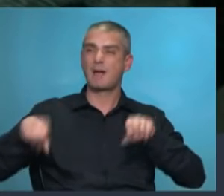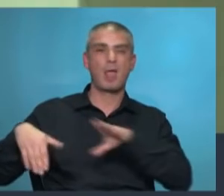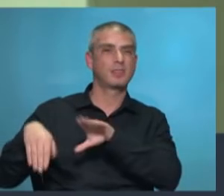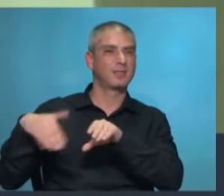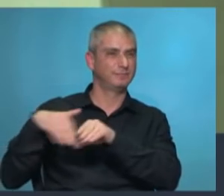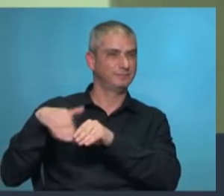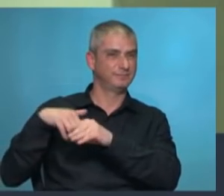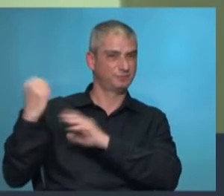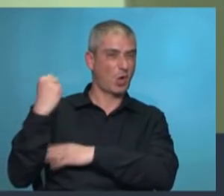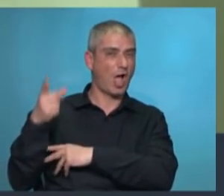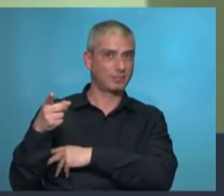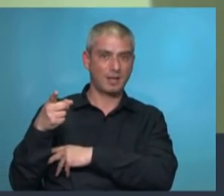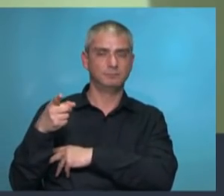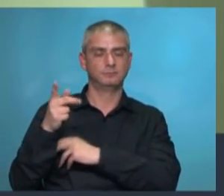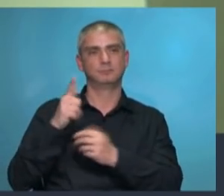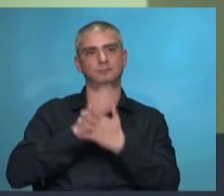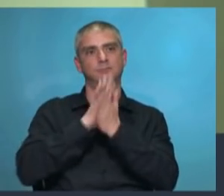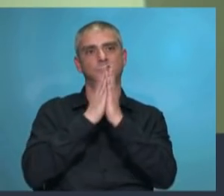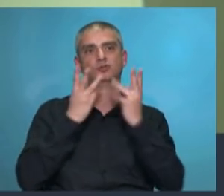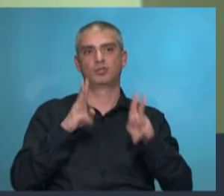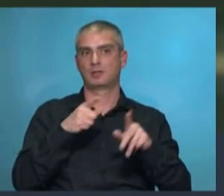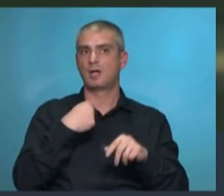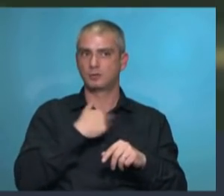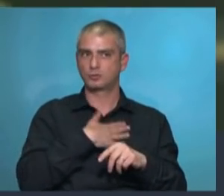כוח האדם הוא לשנות את השיטה.